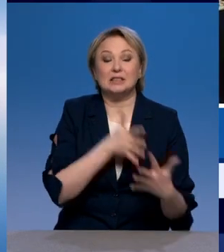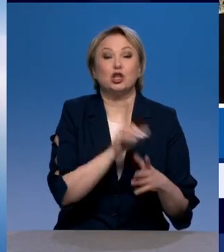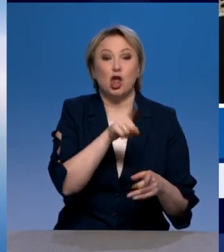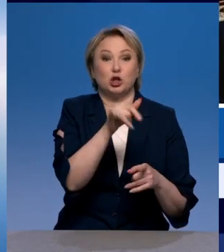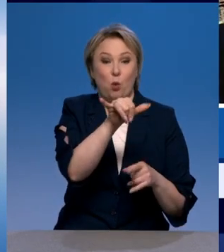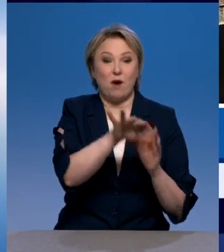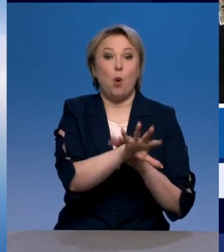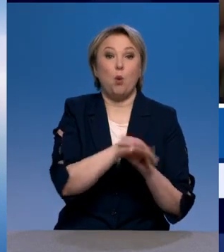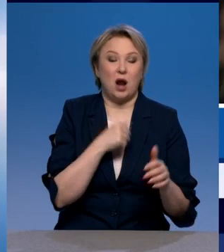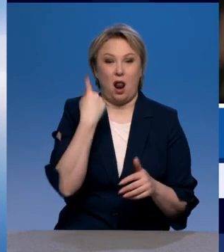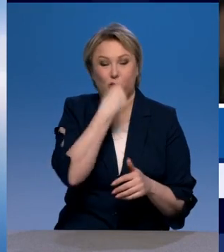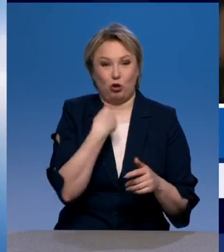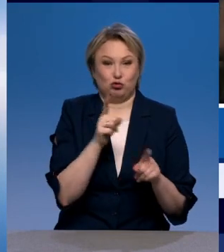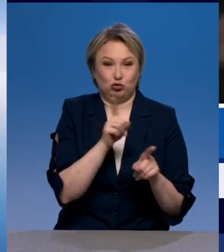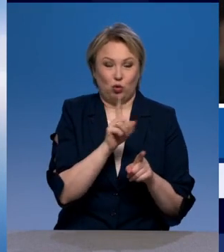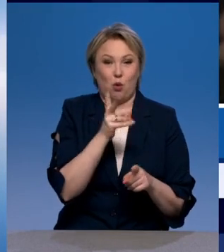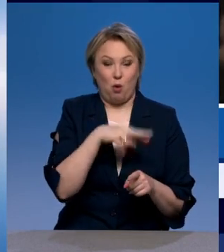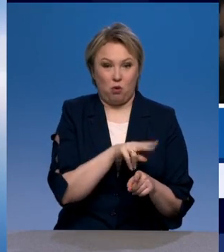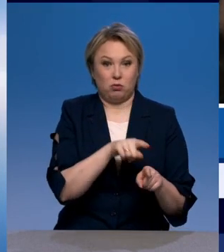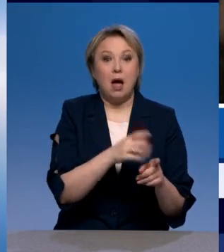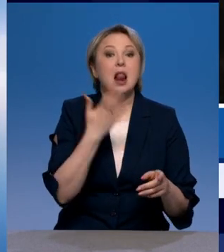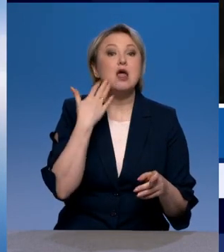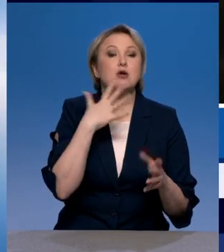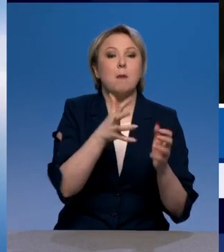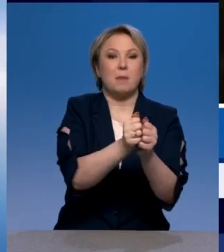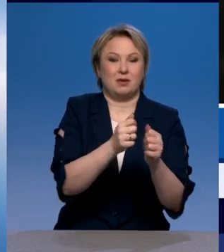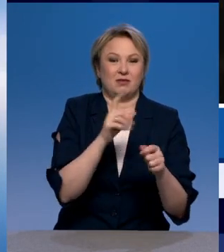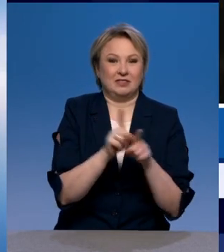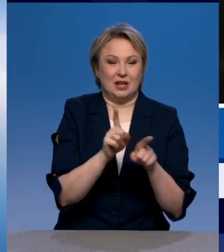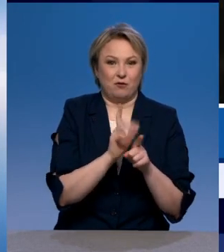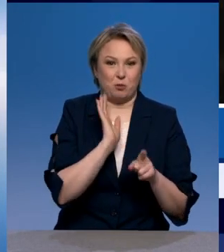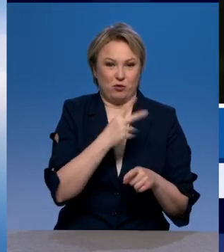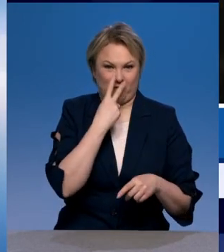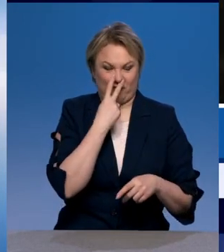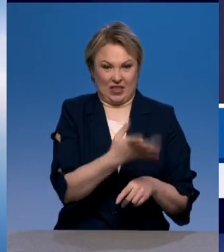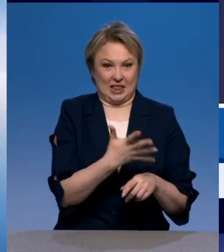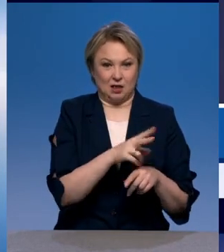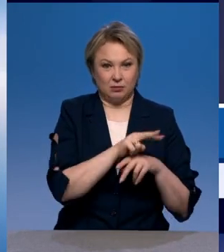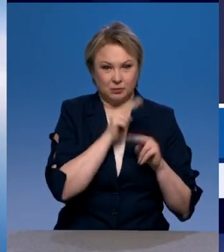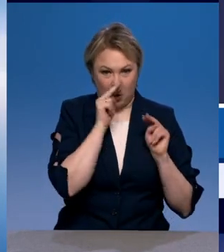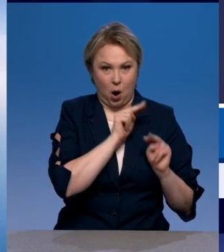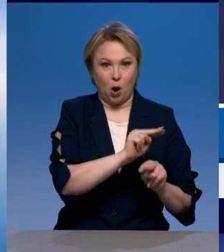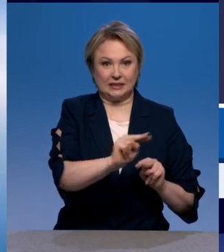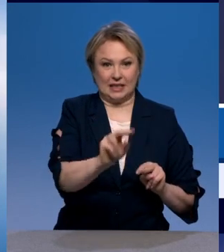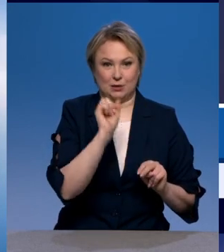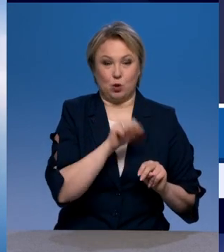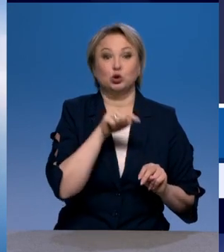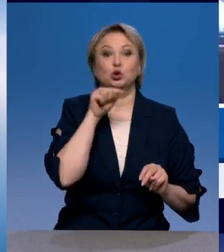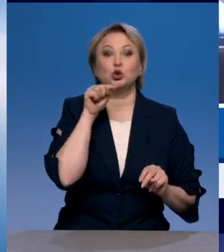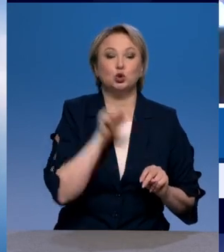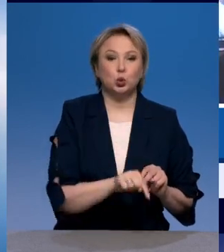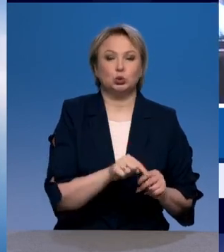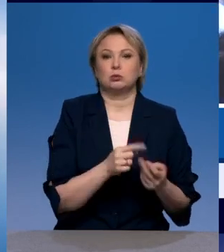отмаркирован, и, по сути, конечный бенефициар всегда будет очевиден, виден. То есть здесь гораздо на